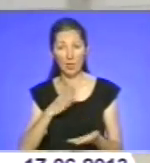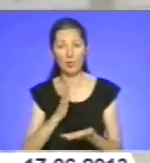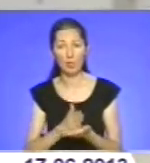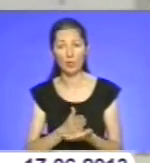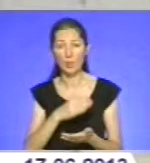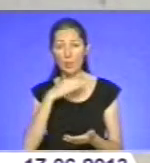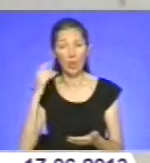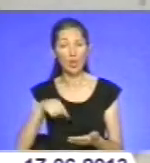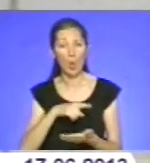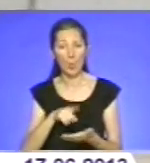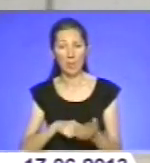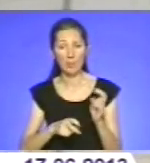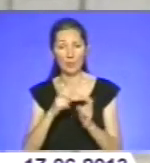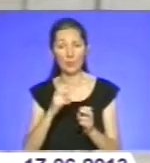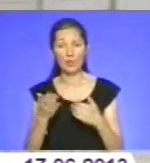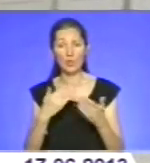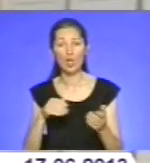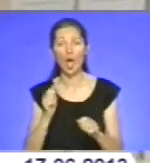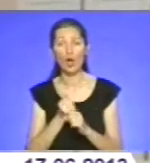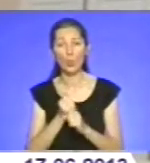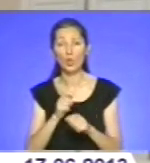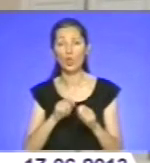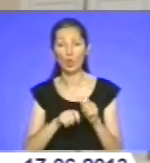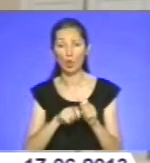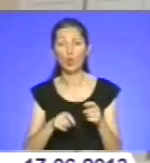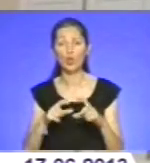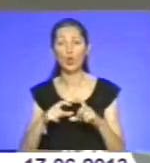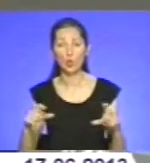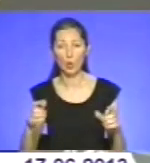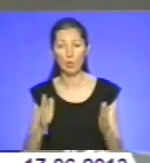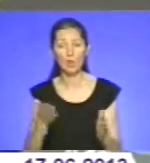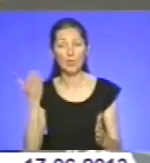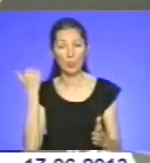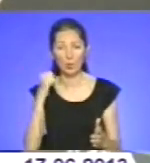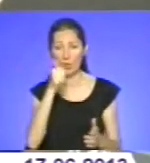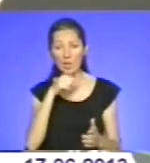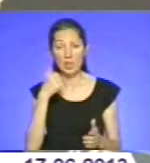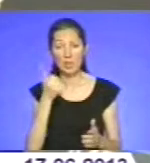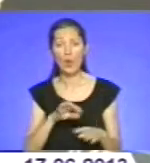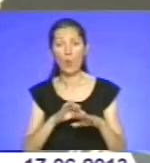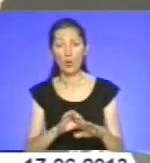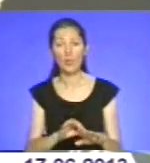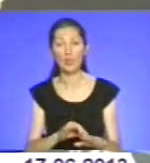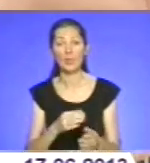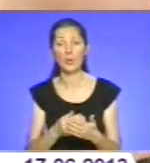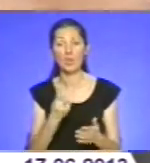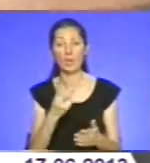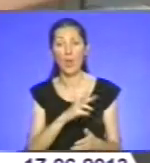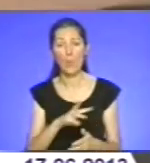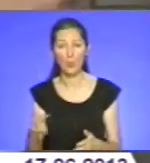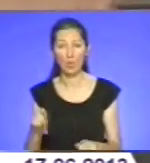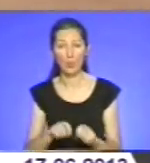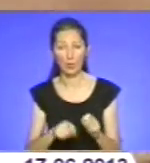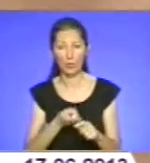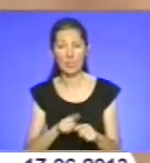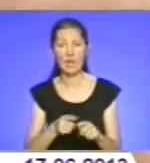питань підприємців стосуються роботи контролюючих установ. Лише за минулий рік держоргани провели понад 2 мільйони перевірок. Це ускладнює